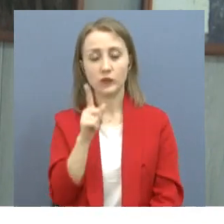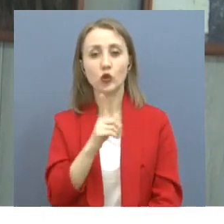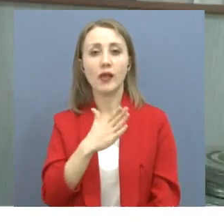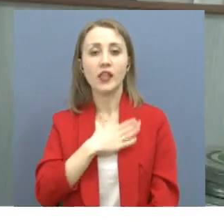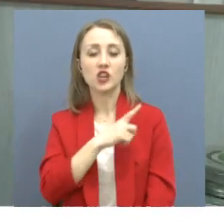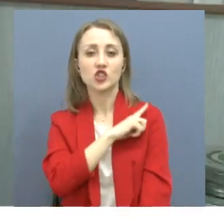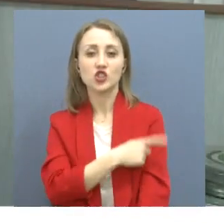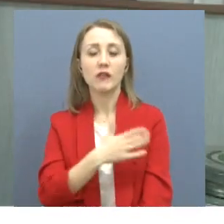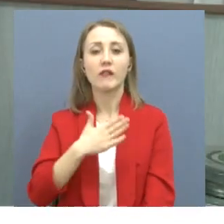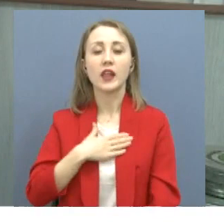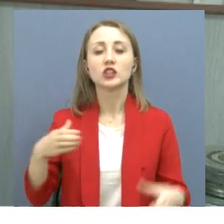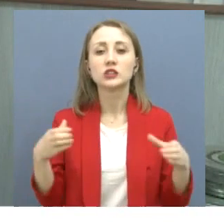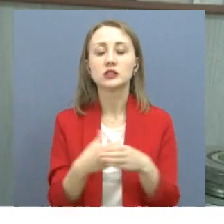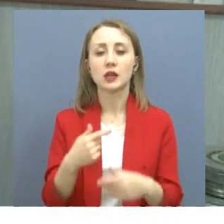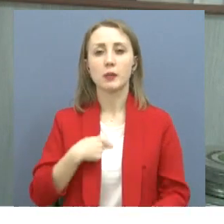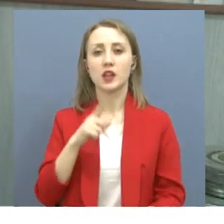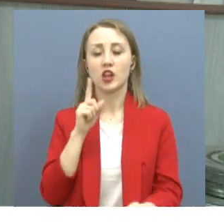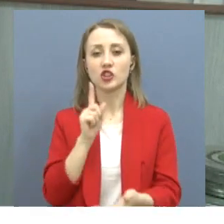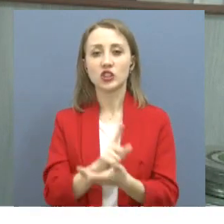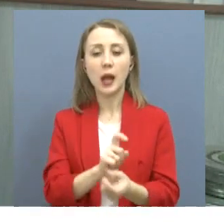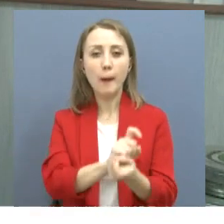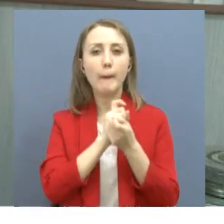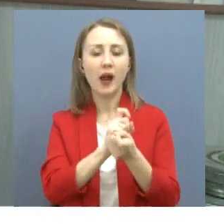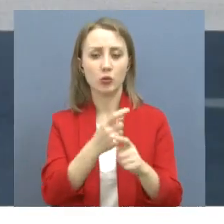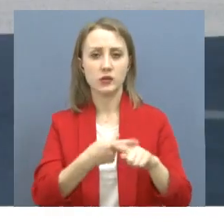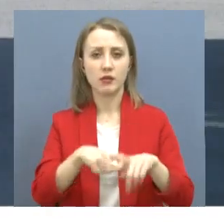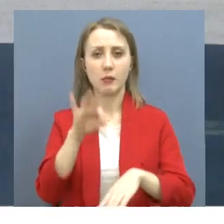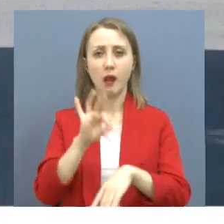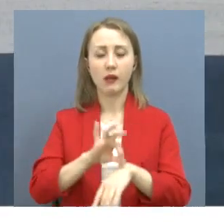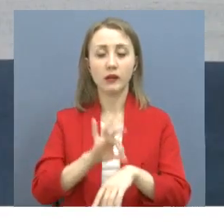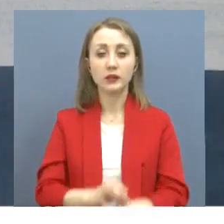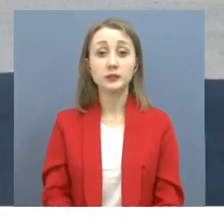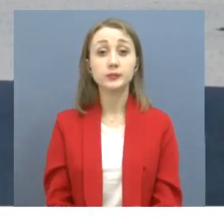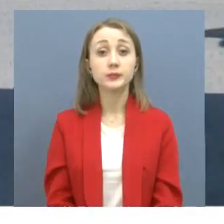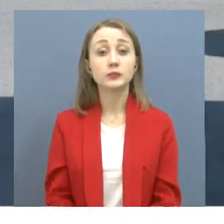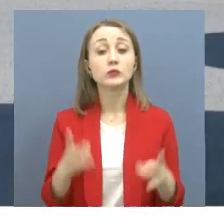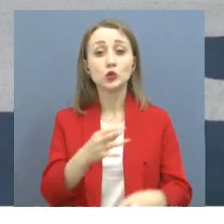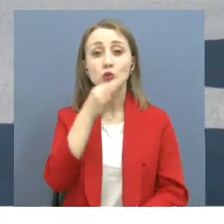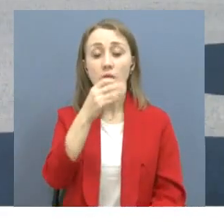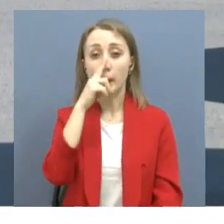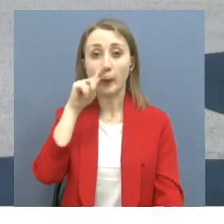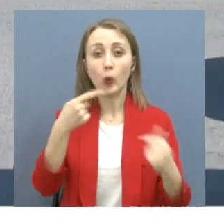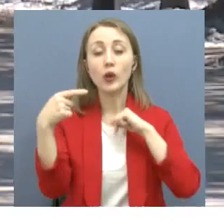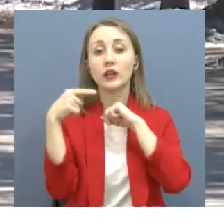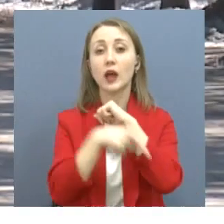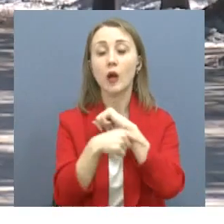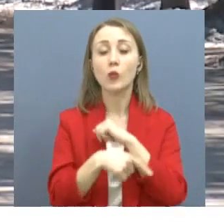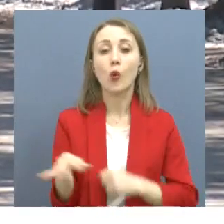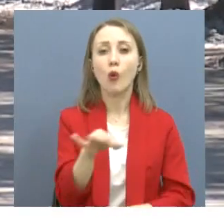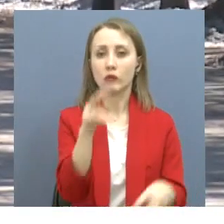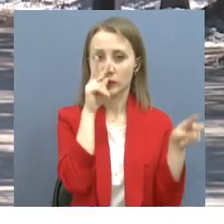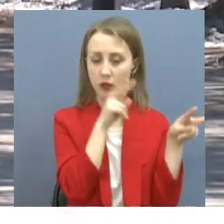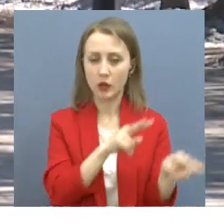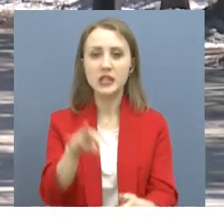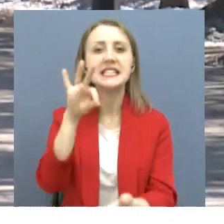нашем единстве. И мы должны противостоять данному коронавирусу. Отметим, антикоррупционная служба области ведет контроль